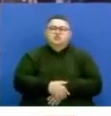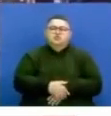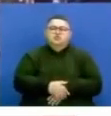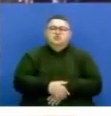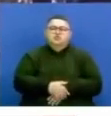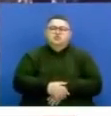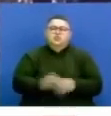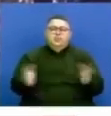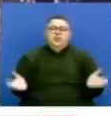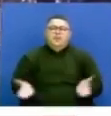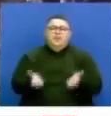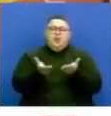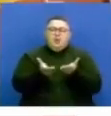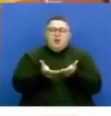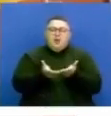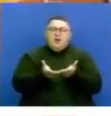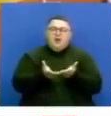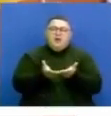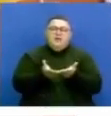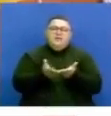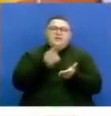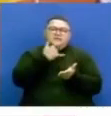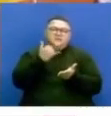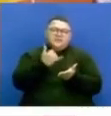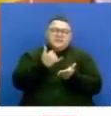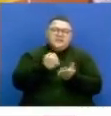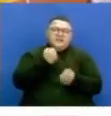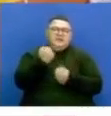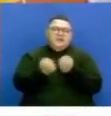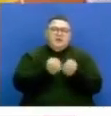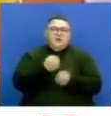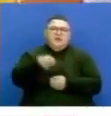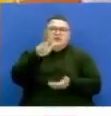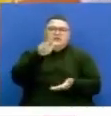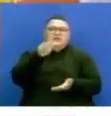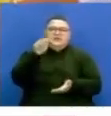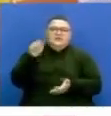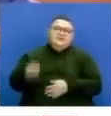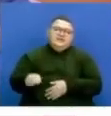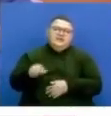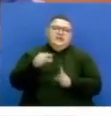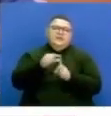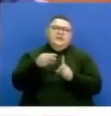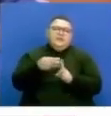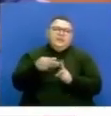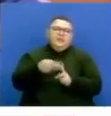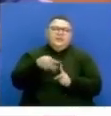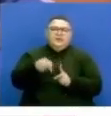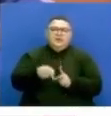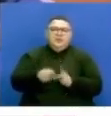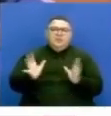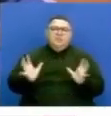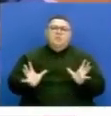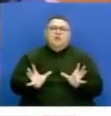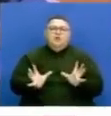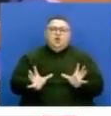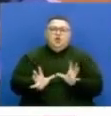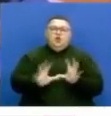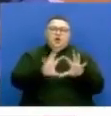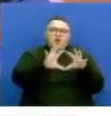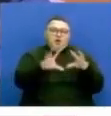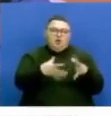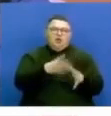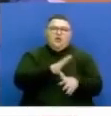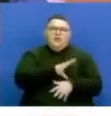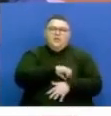membawa ataupun seperti yang dilakukan dalam sidang Majelis Umum PBB ini, di mana mendorong keanggotaan